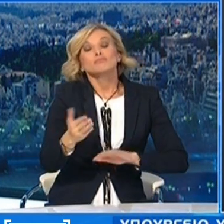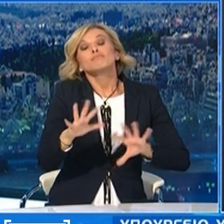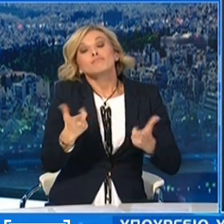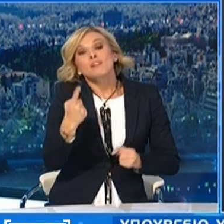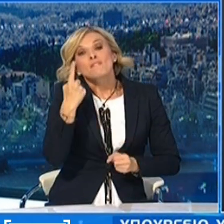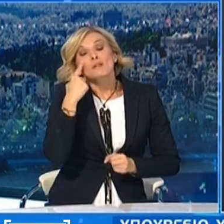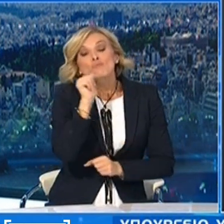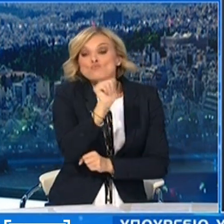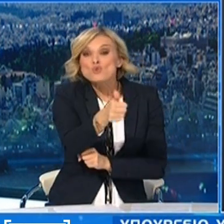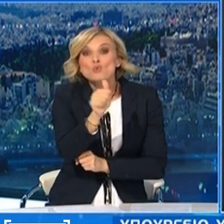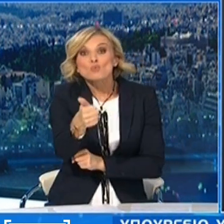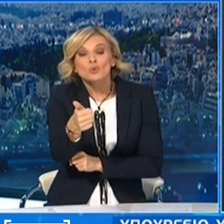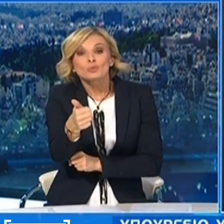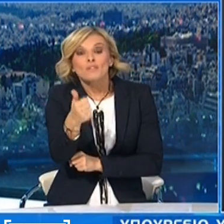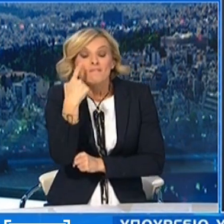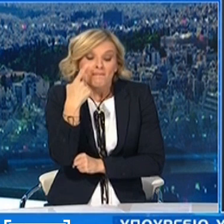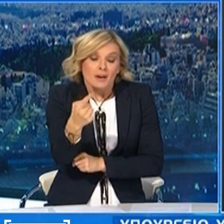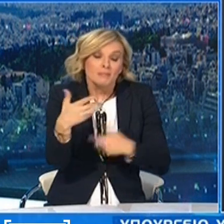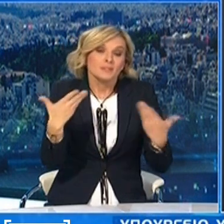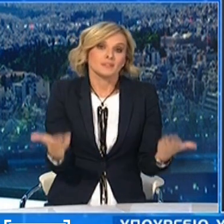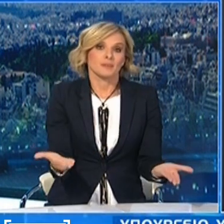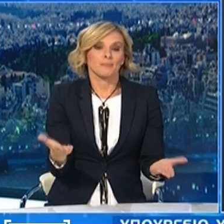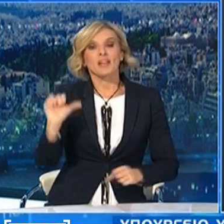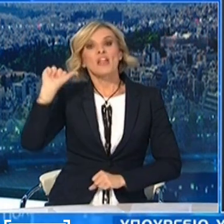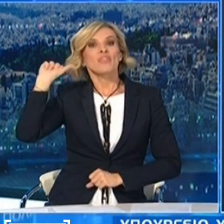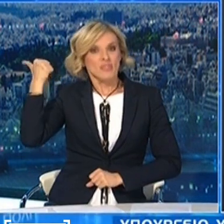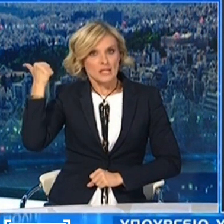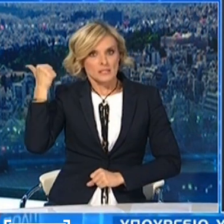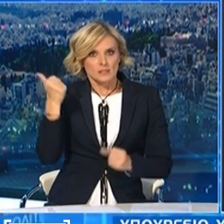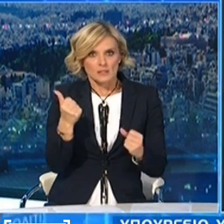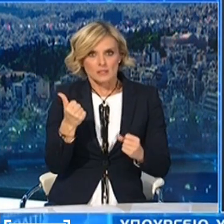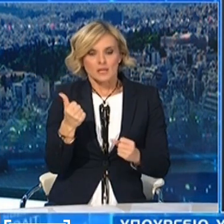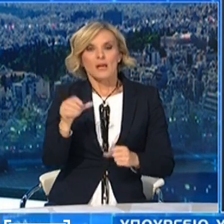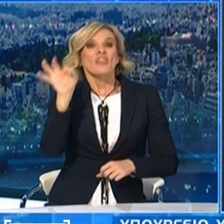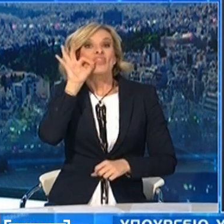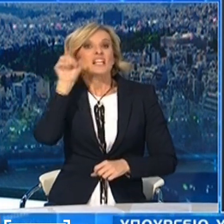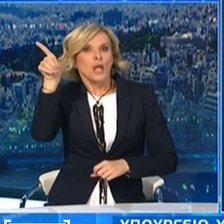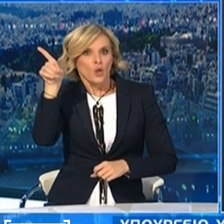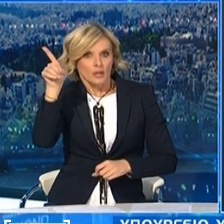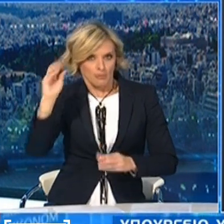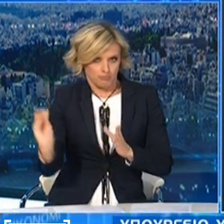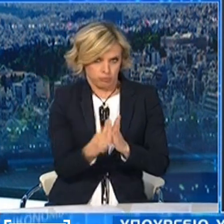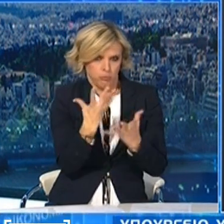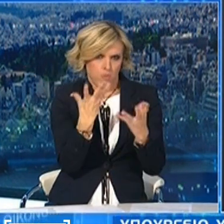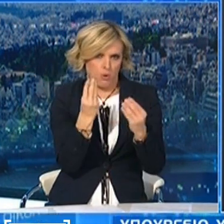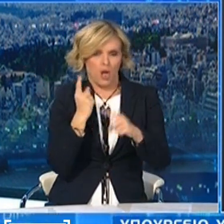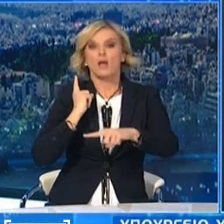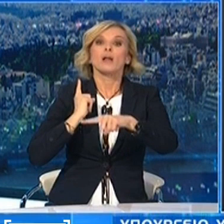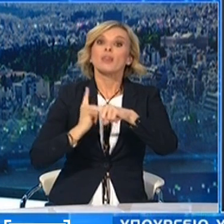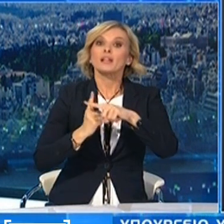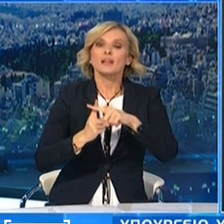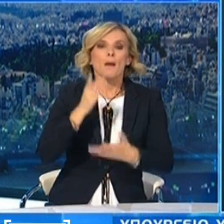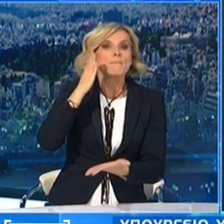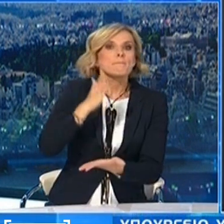είναι αμήλικτα. Χθες όλα τα ενεργά κρούσματα που βγήκαν στη Θεσσαλονίκη, ο μέσος όρος τους